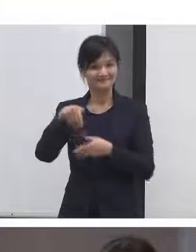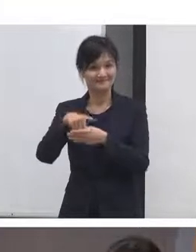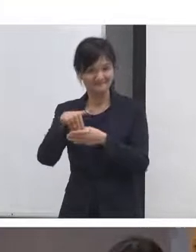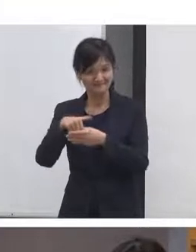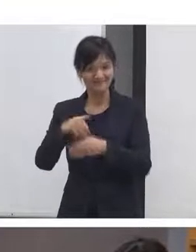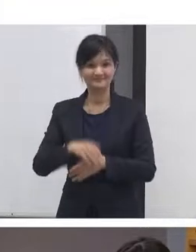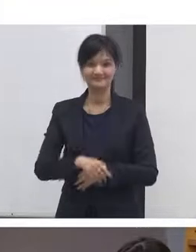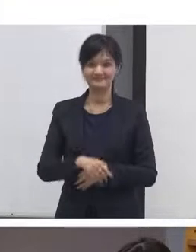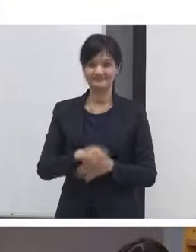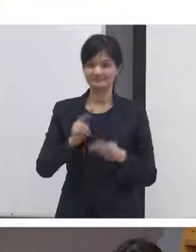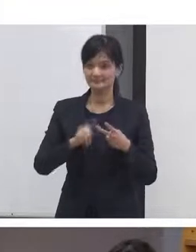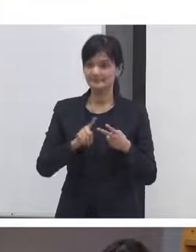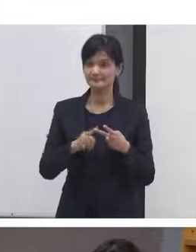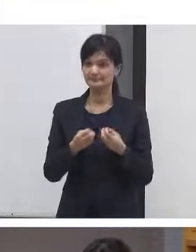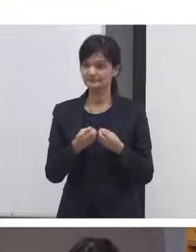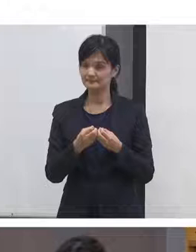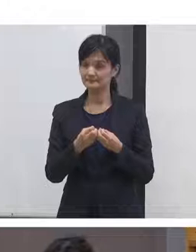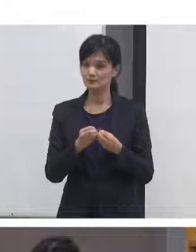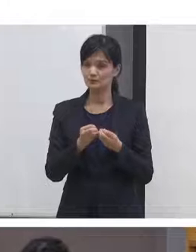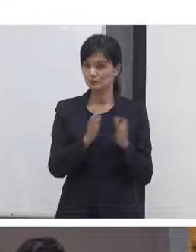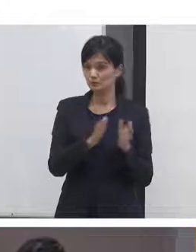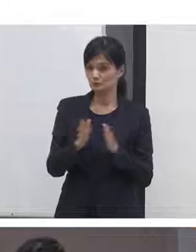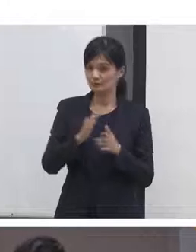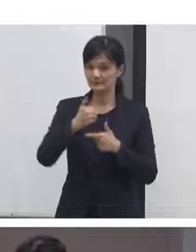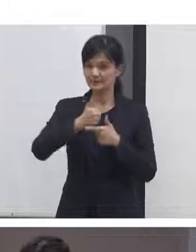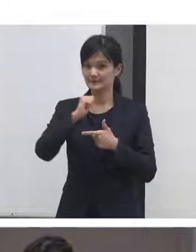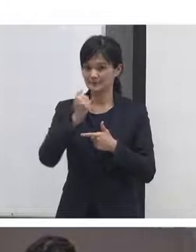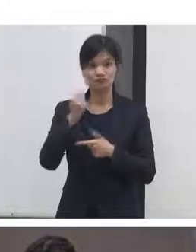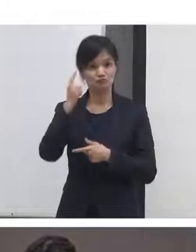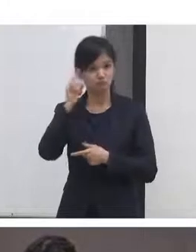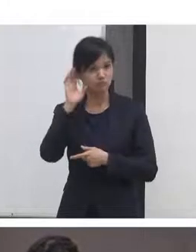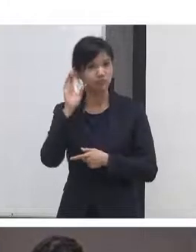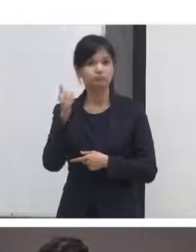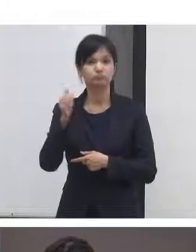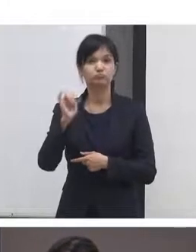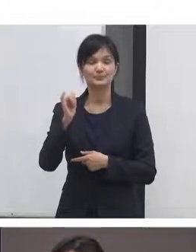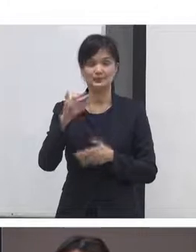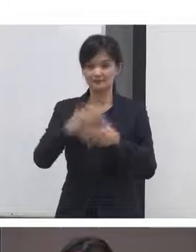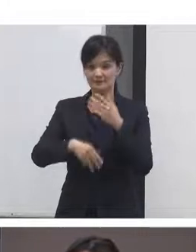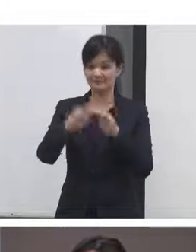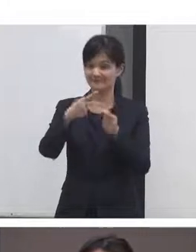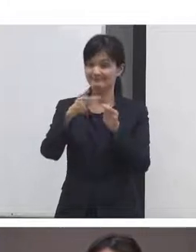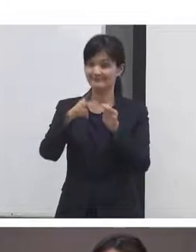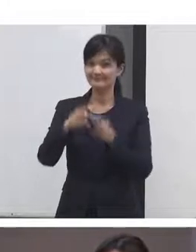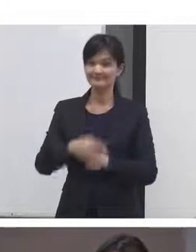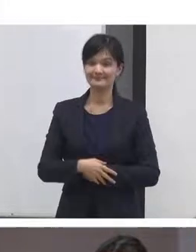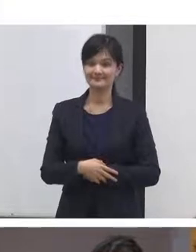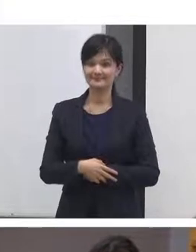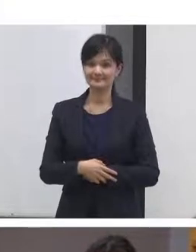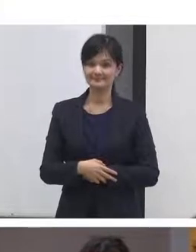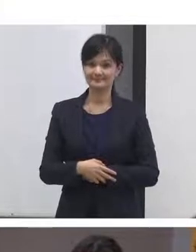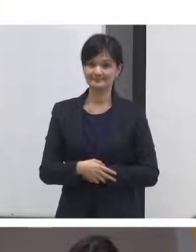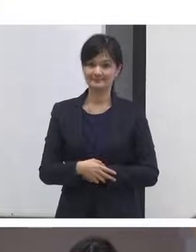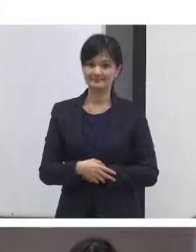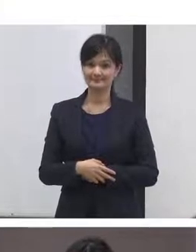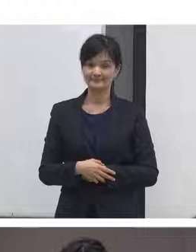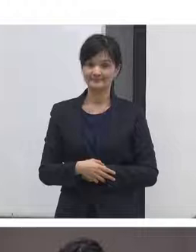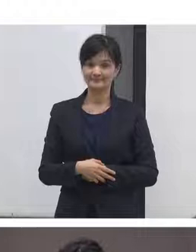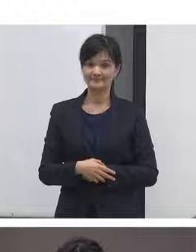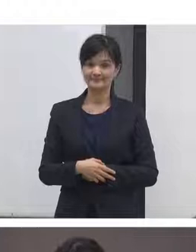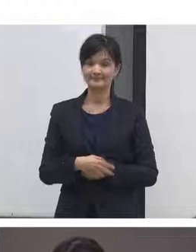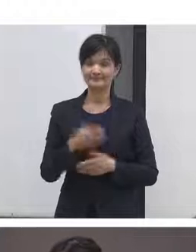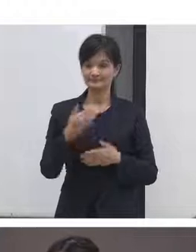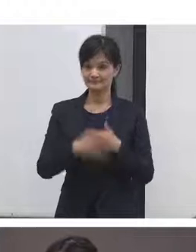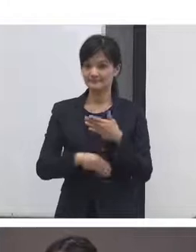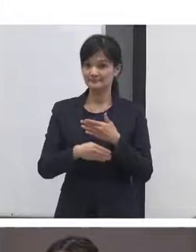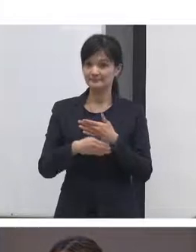那个怎么样去处理这样的一个情况的一个建议。那因为我们时间其实只剩两分钟，那这边的话我们可能就针对最后